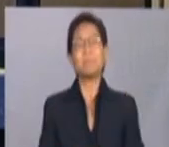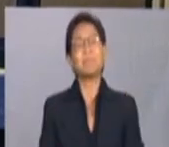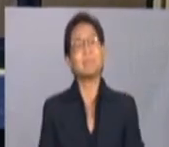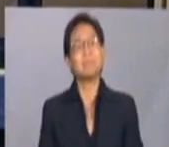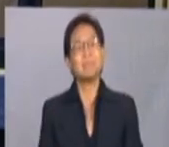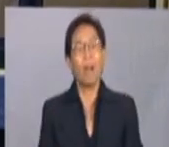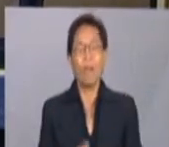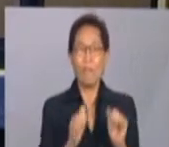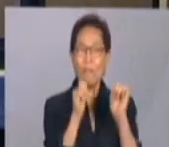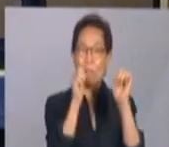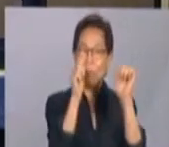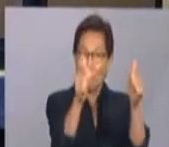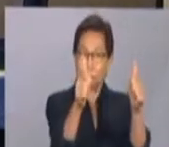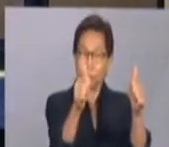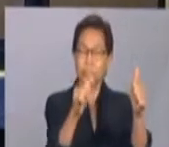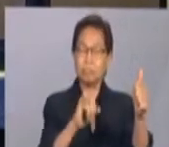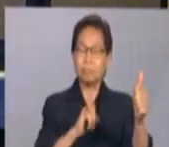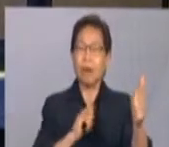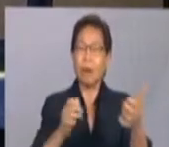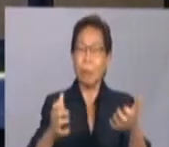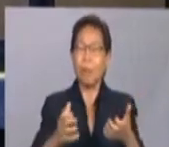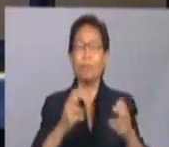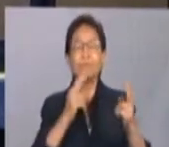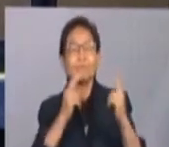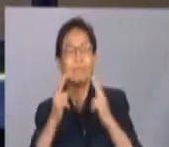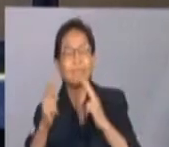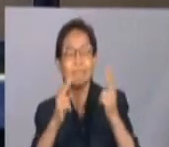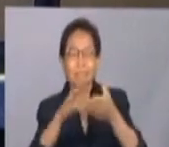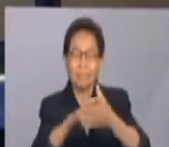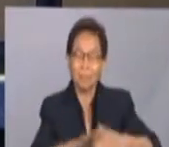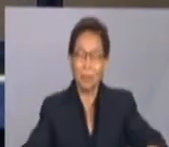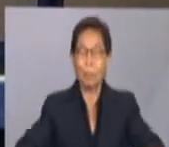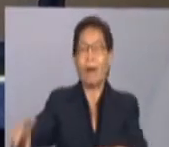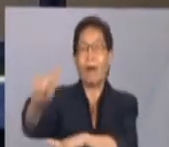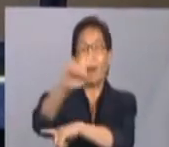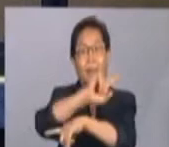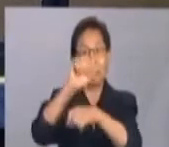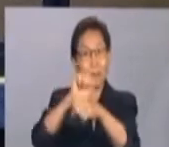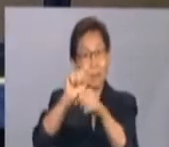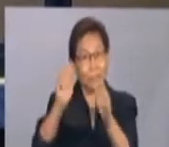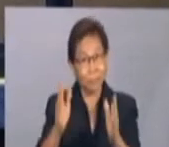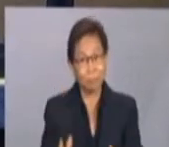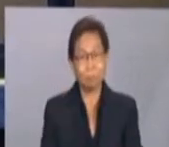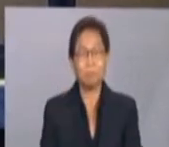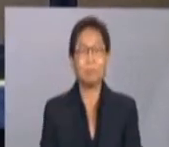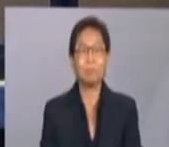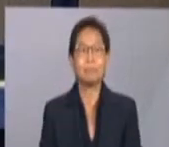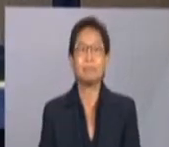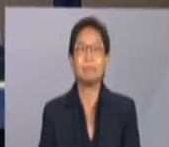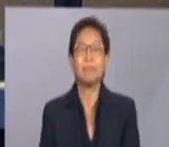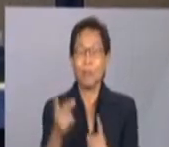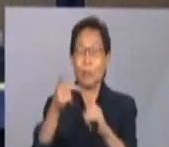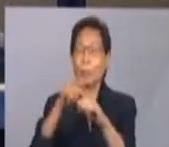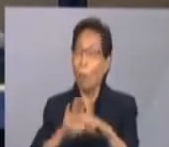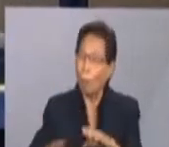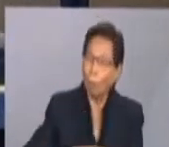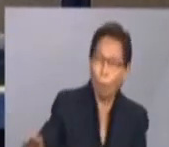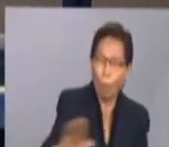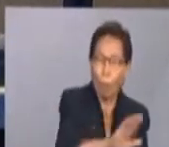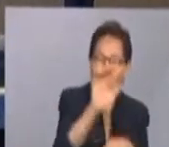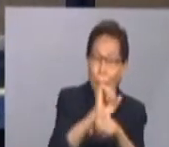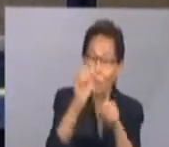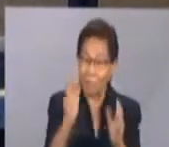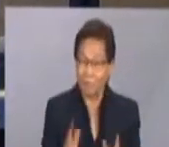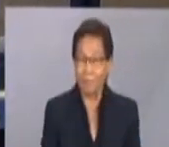Hai Pertamanya saya ingin mengucapkan selamat hari bekerja kepada semua warga